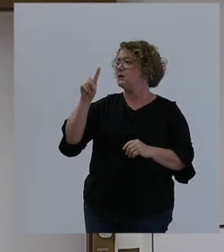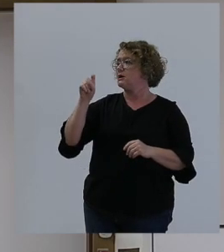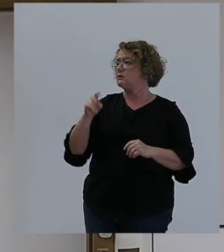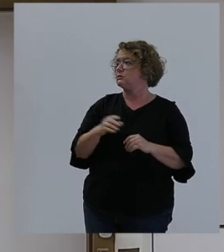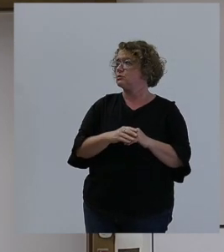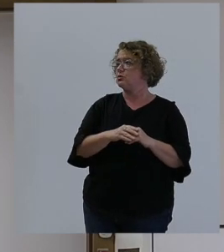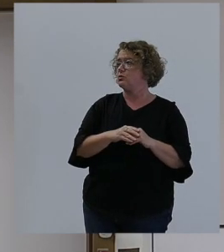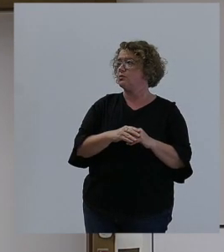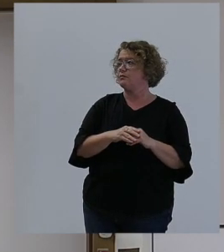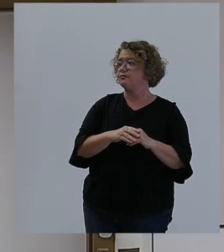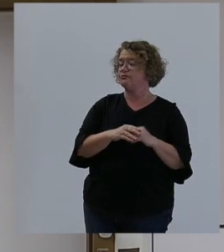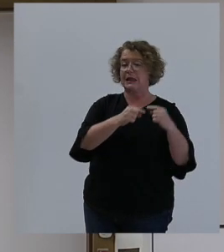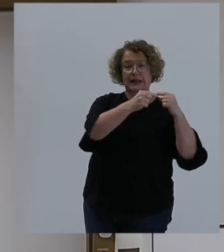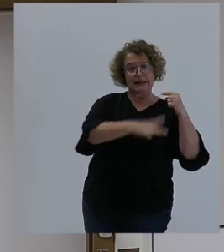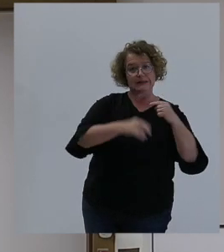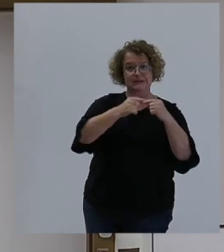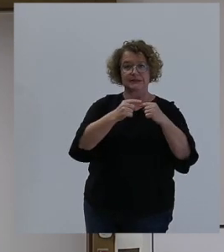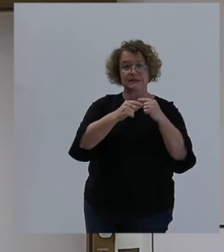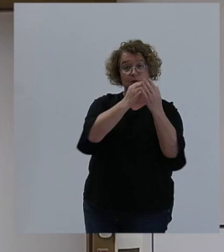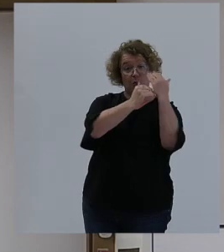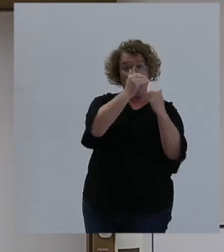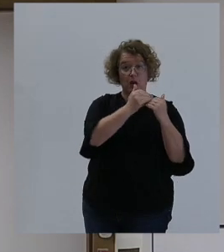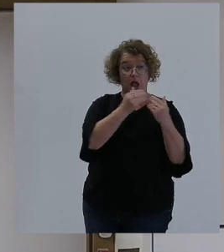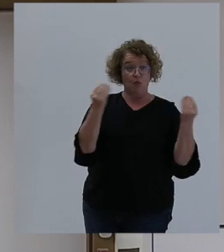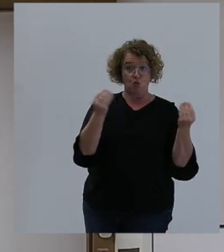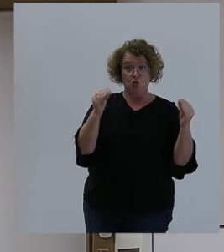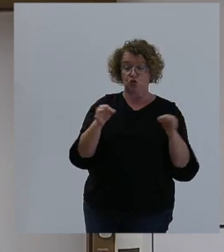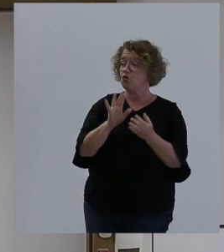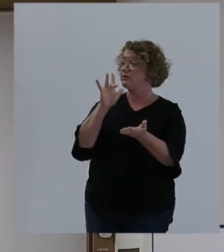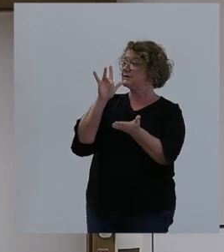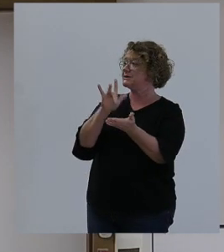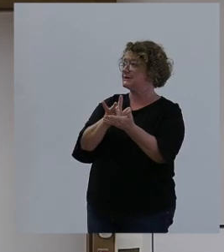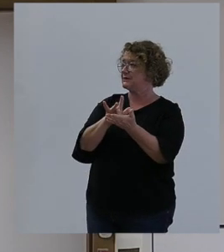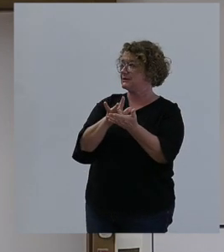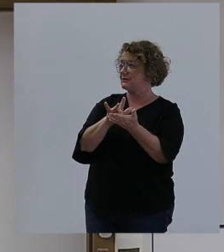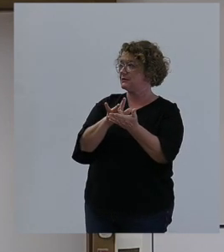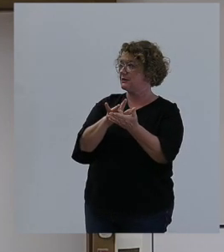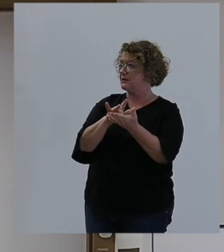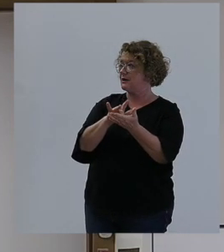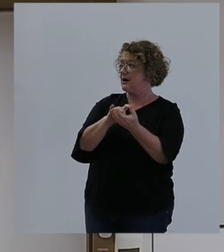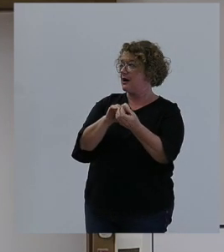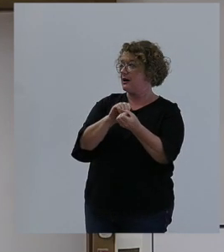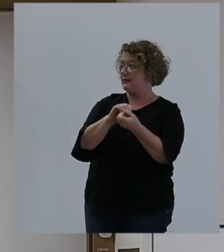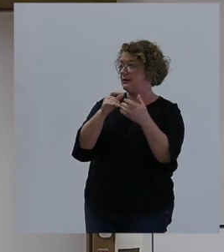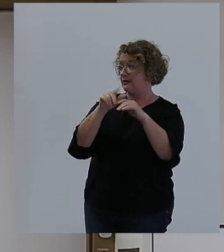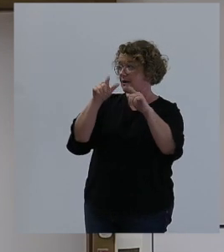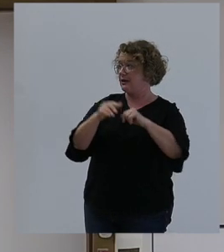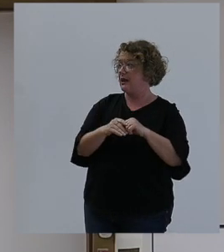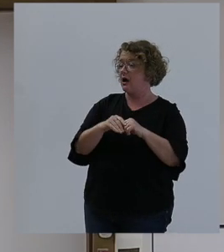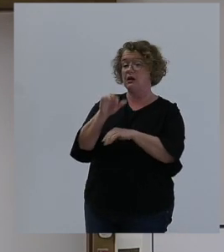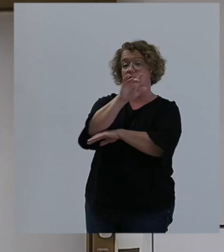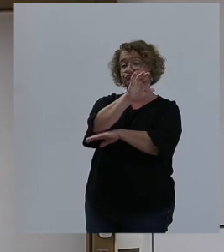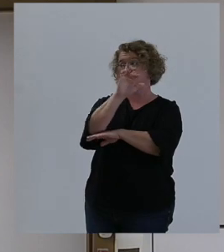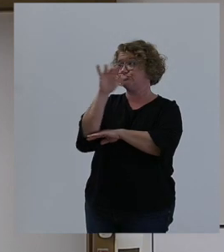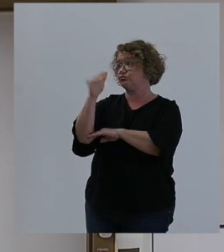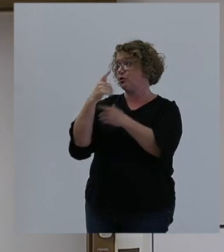les programmes des différentes listes? Alors, en ligne, il y a des sites de campagne. Ce serait trop long d'épeler là